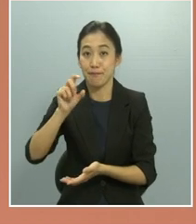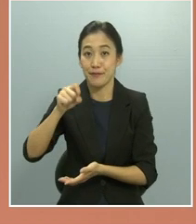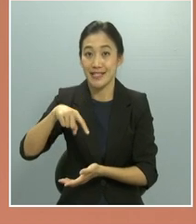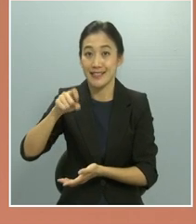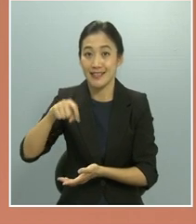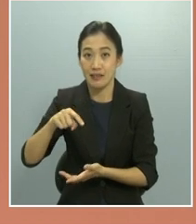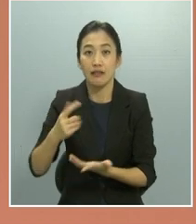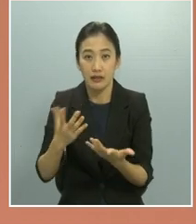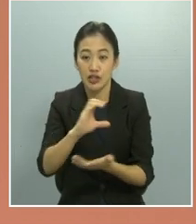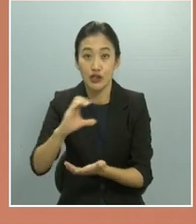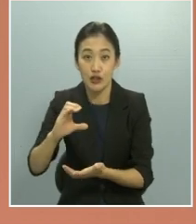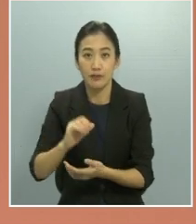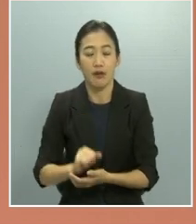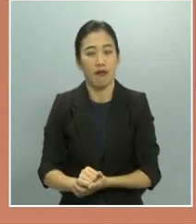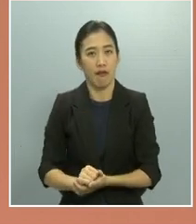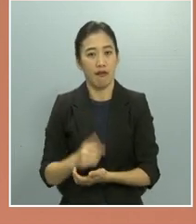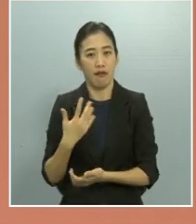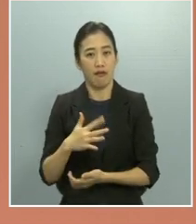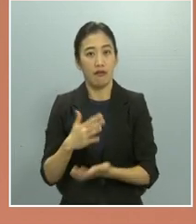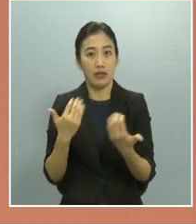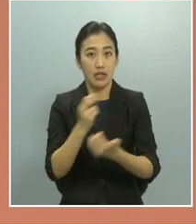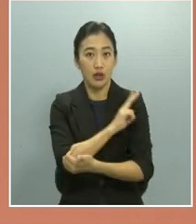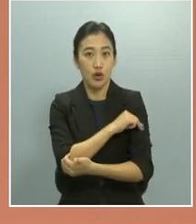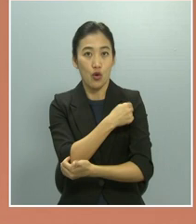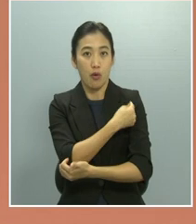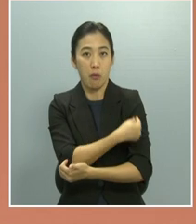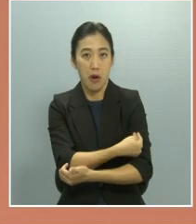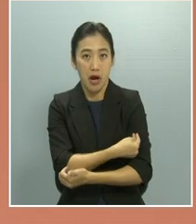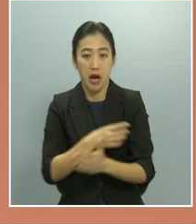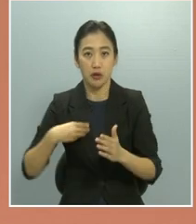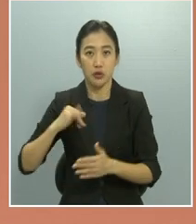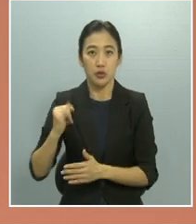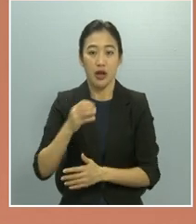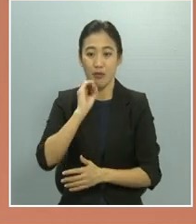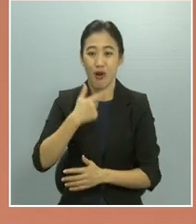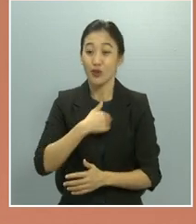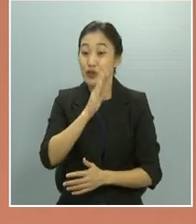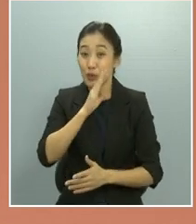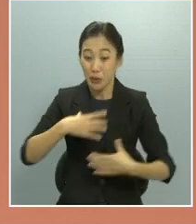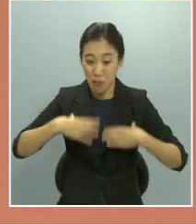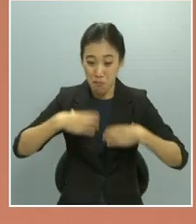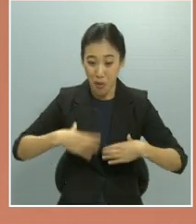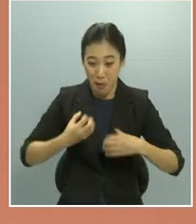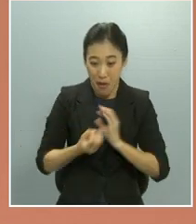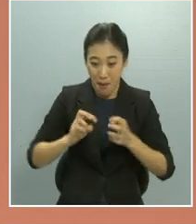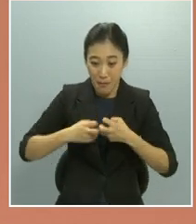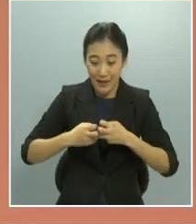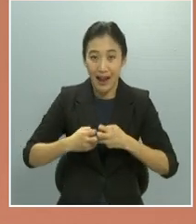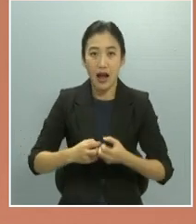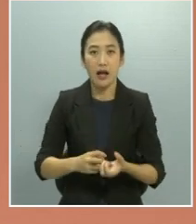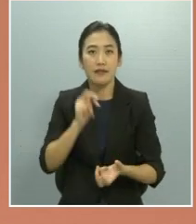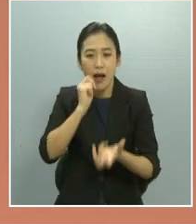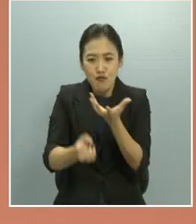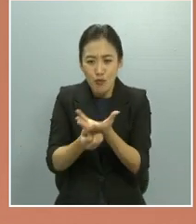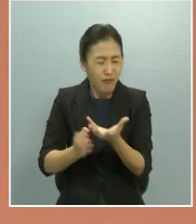ประจำคณะวิทยาศาสตร์จุฬาออกมาบอกว่าน้ำท่วมปอดรีบส่งโรงพยาบาลครับไม่ต้องมาเสียเวลาต้มชากินมันอันตรายถึงชีวิตถ้ามีอาการ